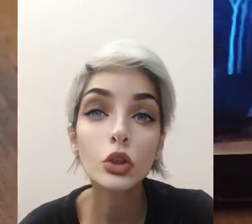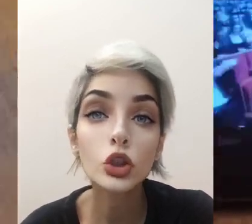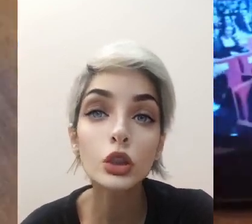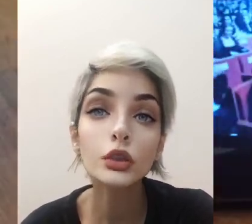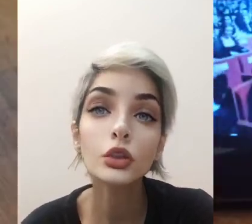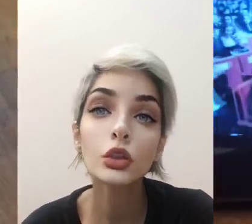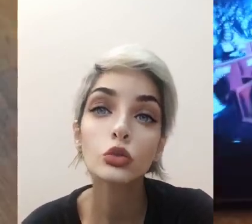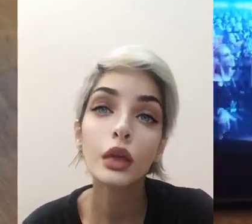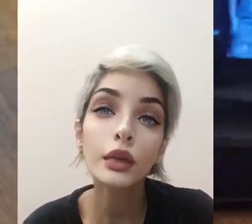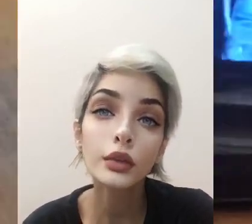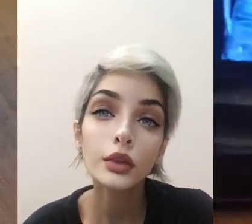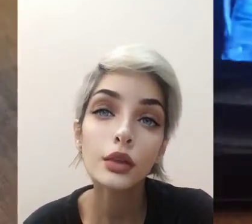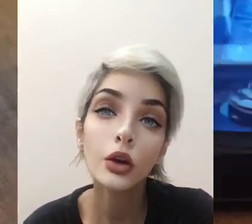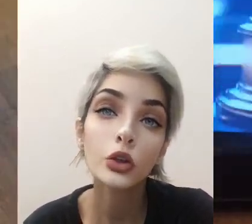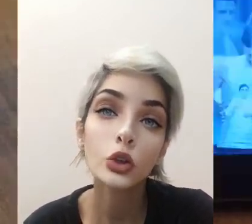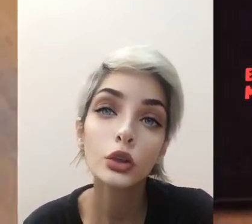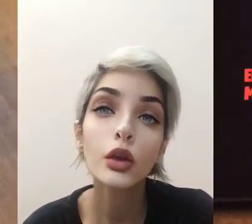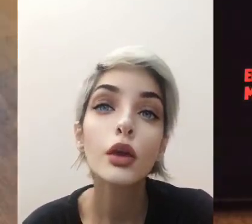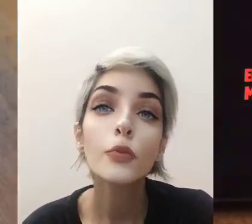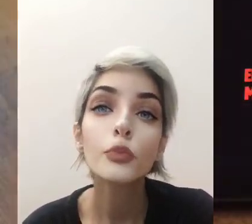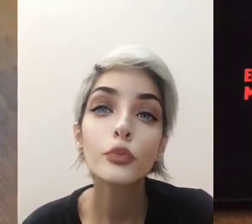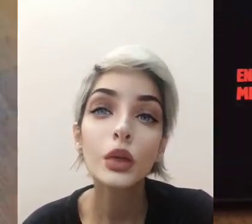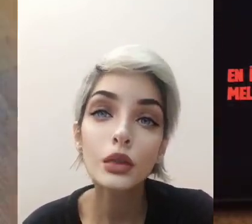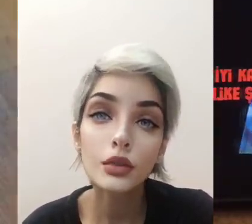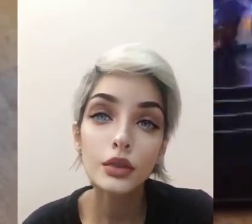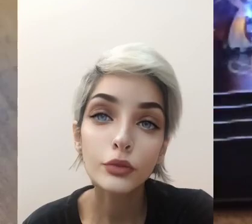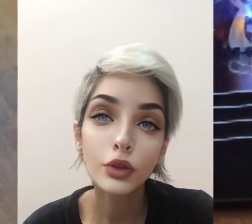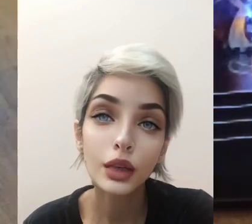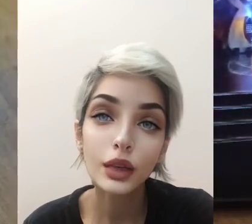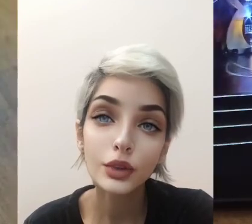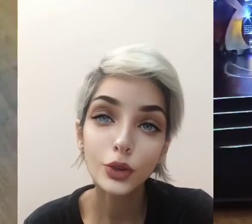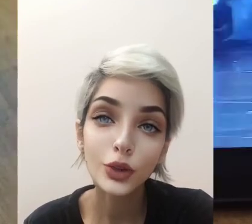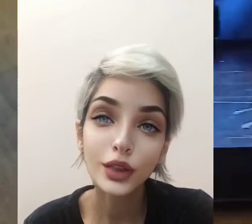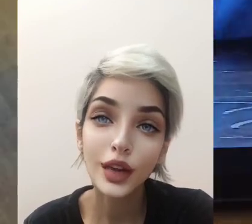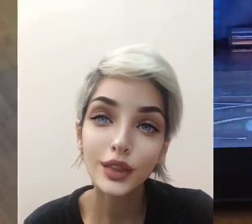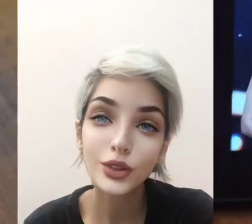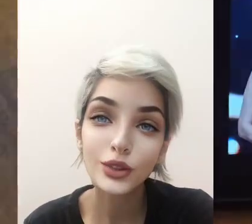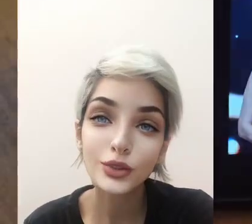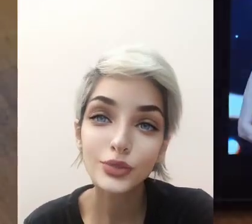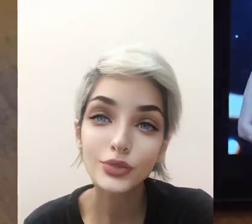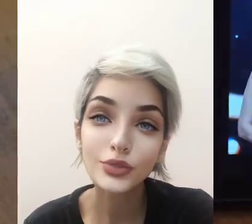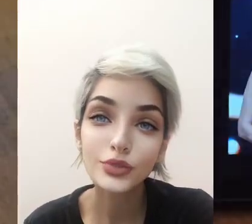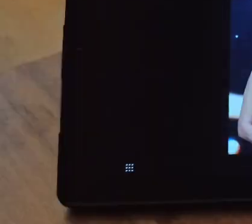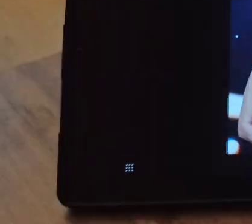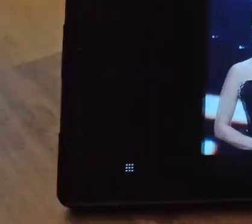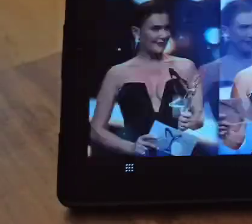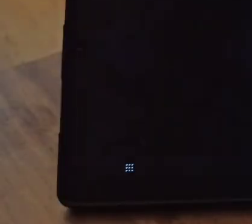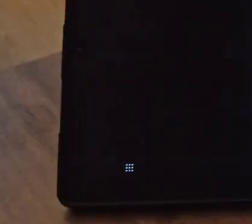دوست داشتین یادتون نره که لایک کنید. مرسی، فعلا خدا نگهدار.